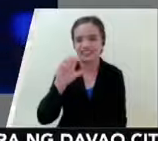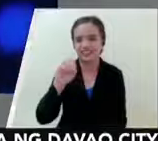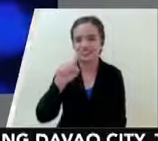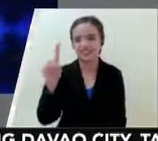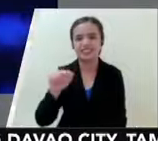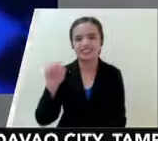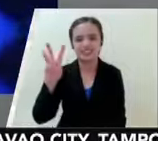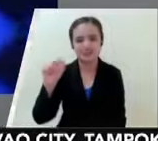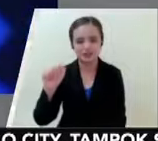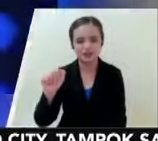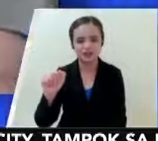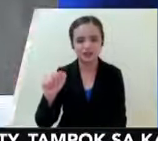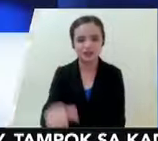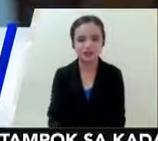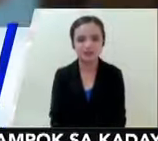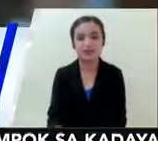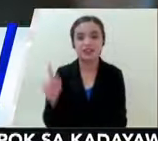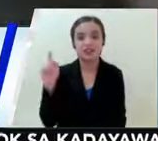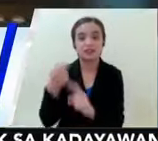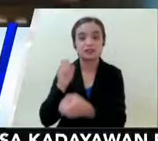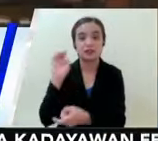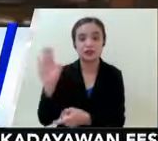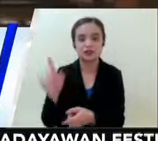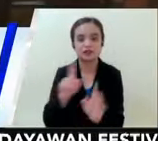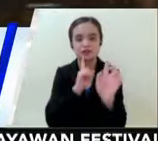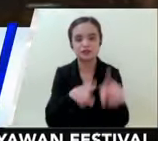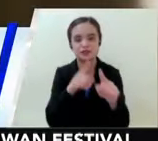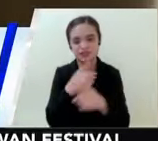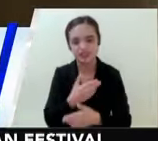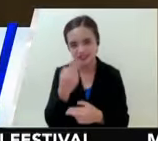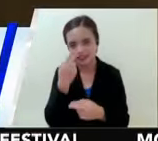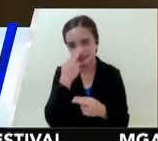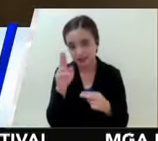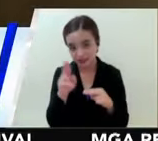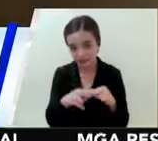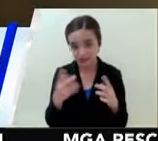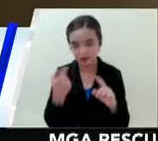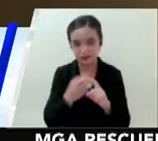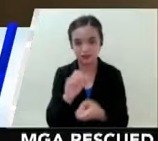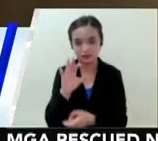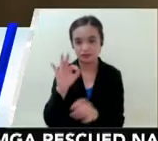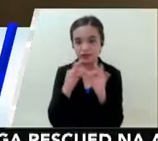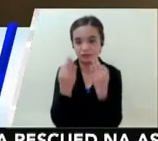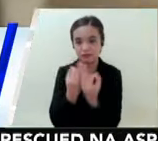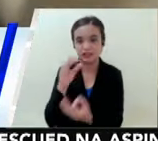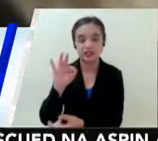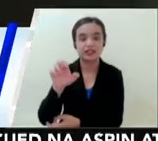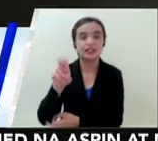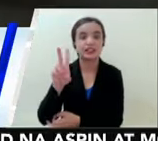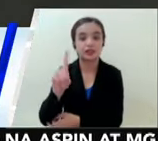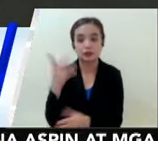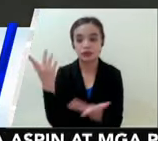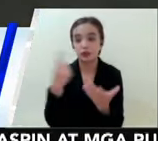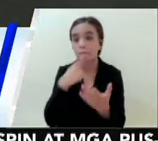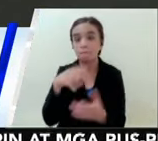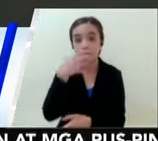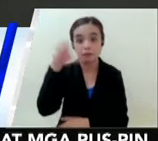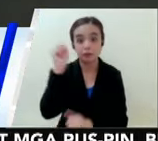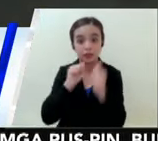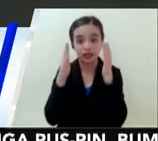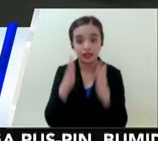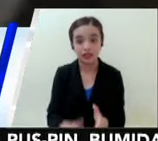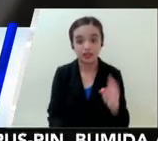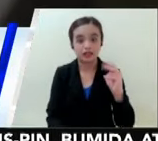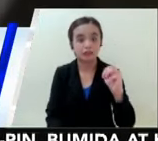Maria Ozawa. At mula naman sa kanyang aliw answer sa Family Feud Philippines, ngayon co-star na ni David sa pulang araw si Maria Ozawa na